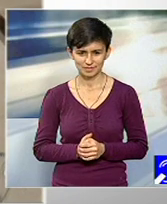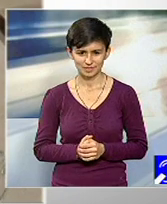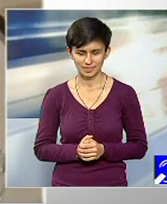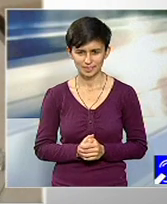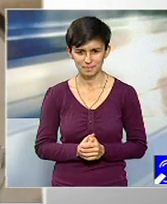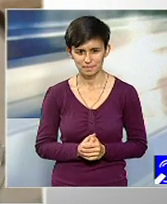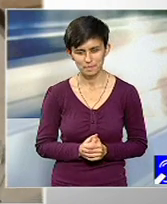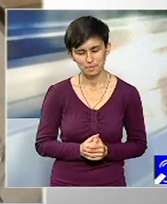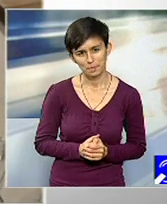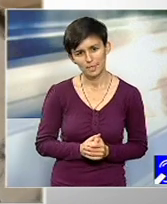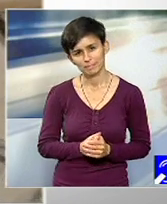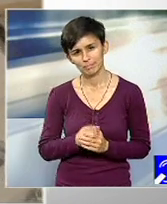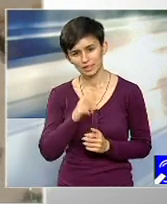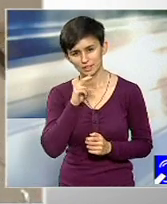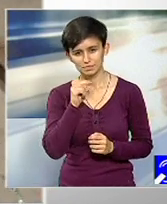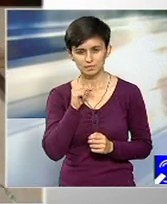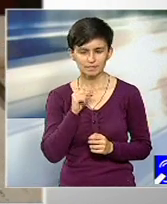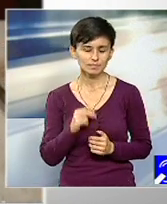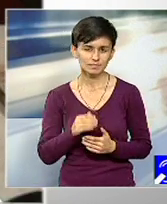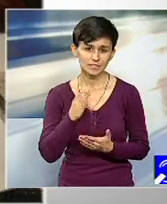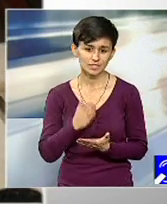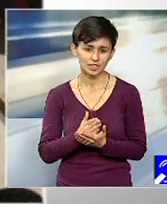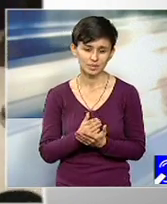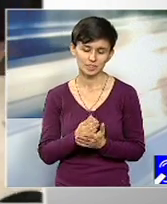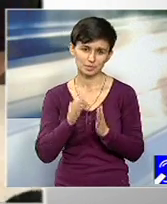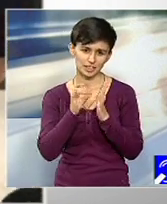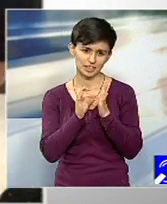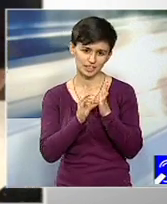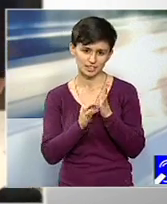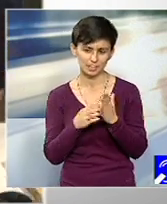Între timp tot am povestit, am stabilit deja